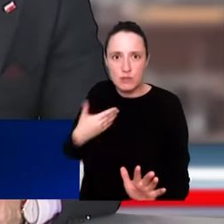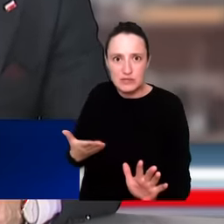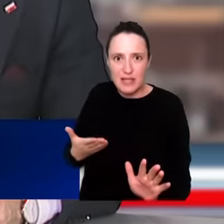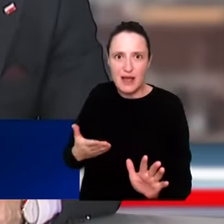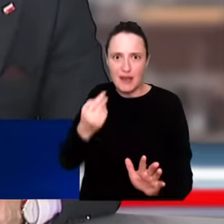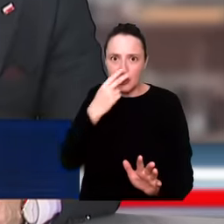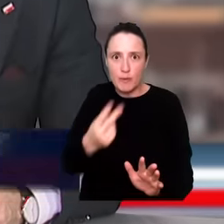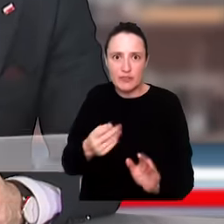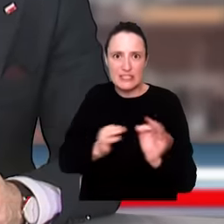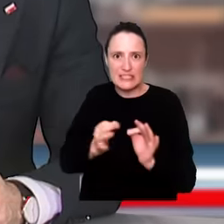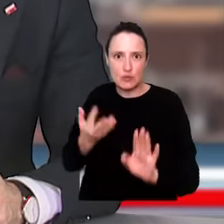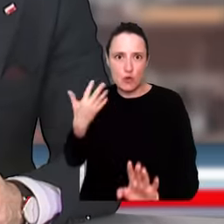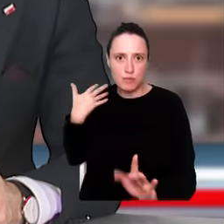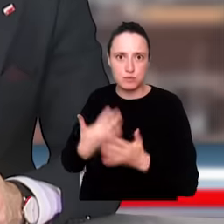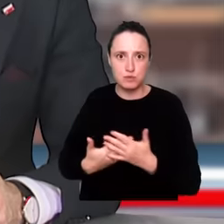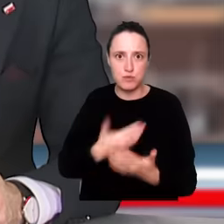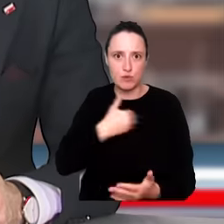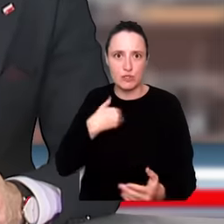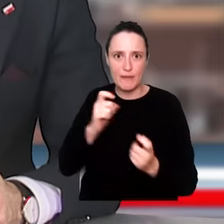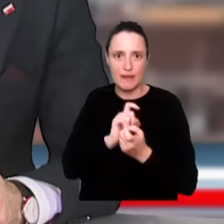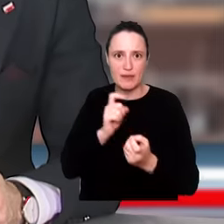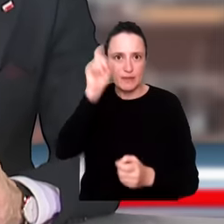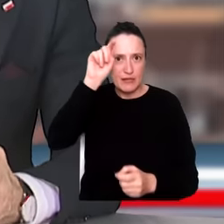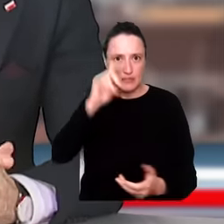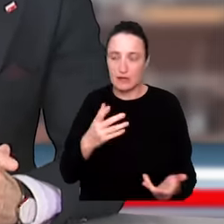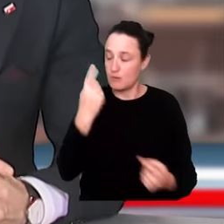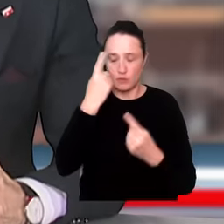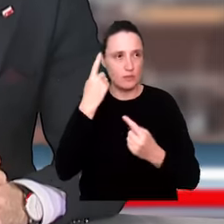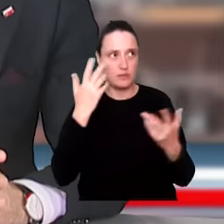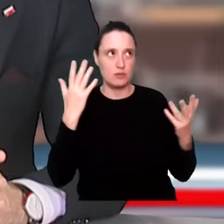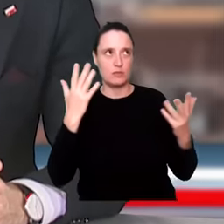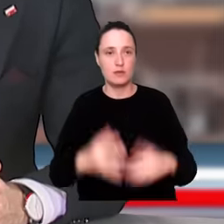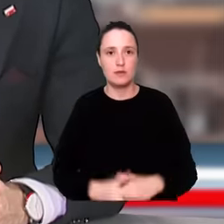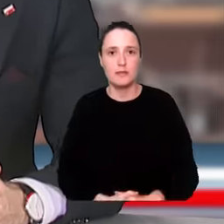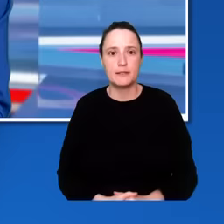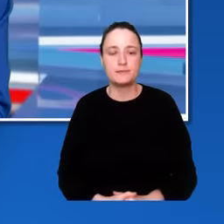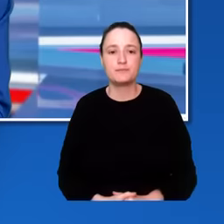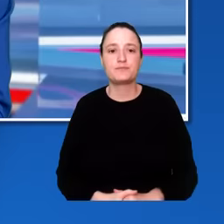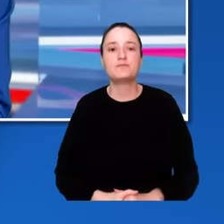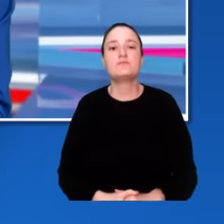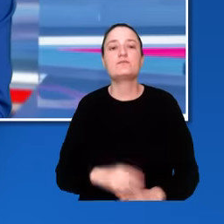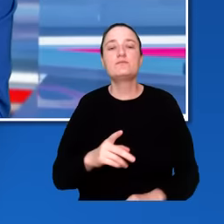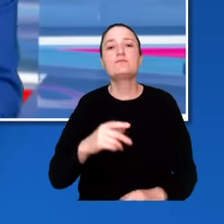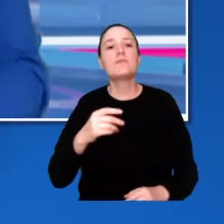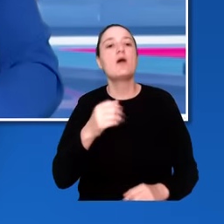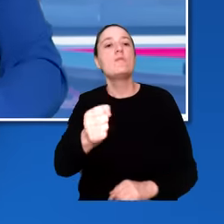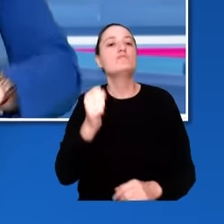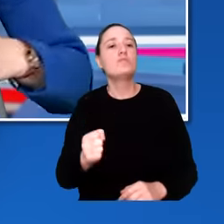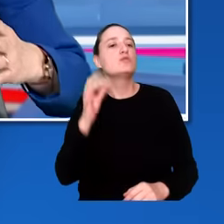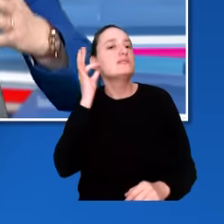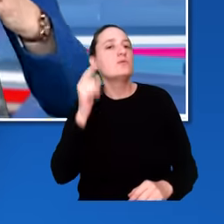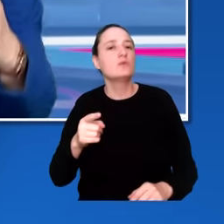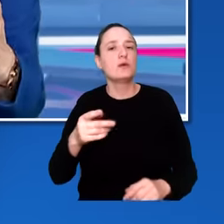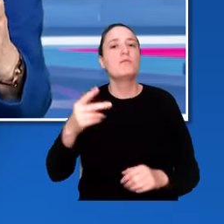mamy, no to ja rozumiem, że dla wojskowych również to jest nie do pomyślenia. Pani poseł Elżbieta Brukiewicz z Polski 2050. Pani poseł, to